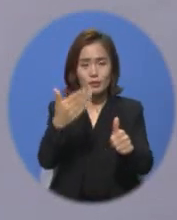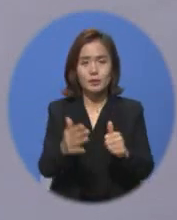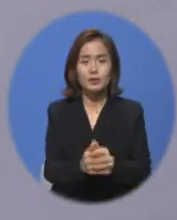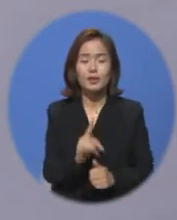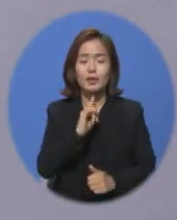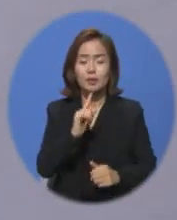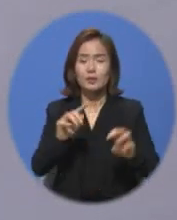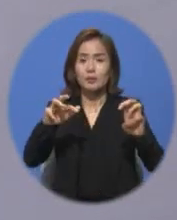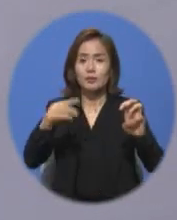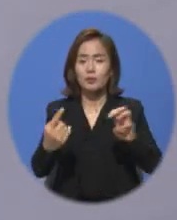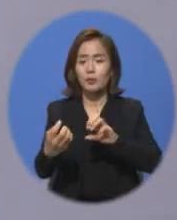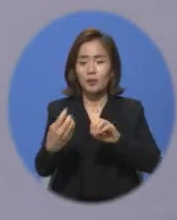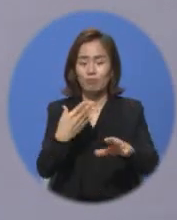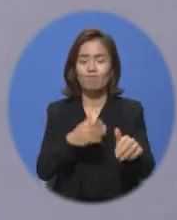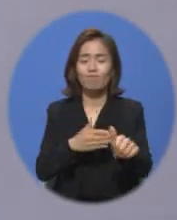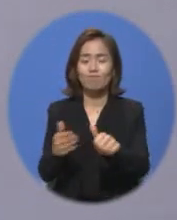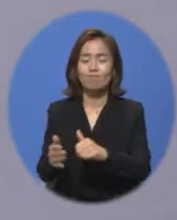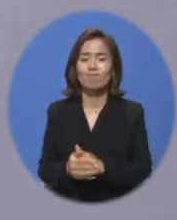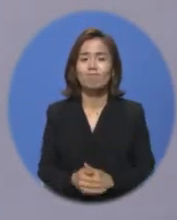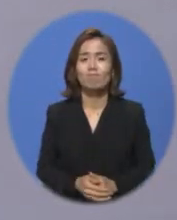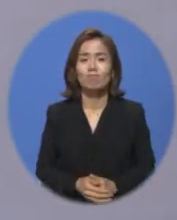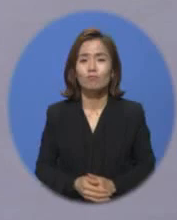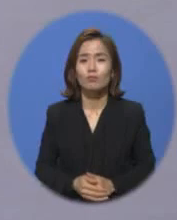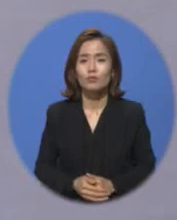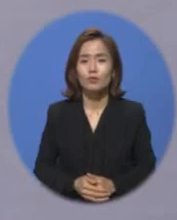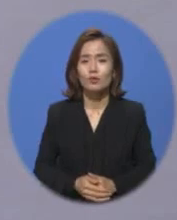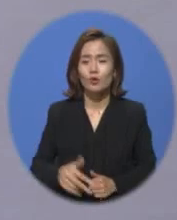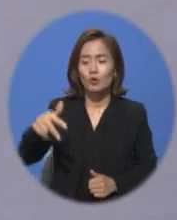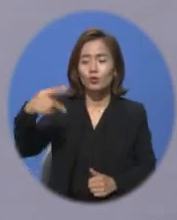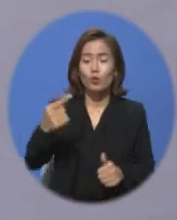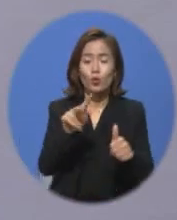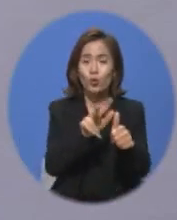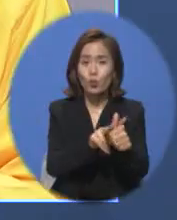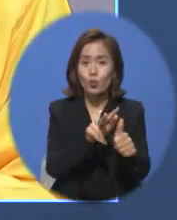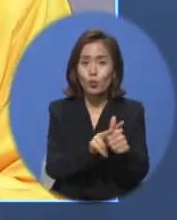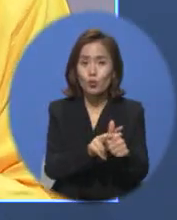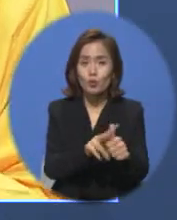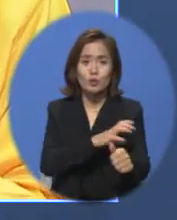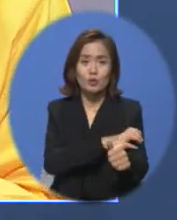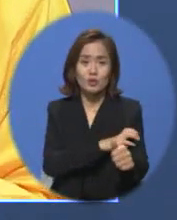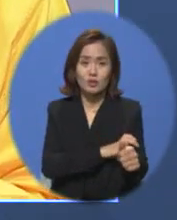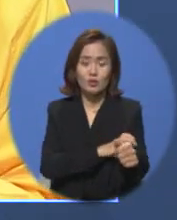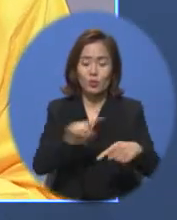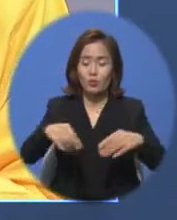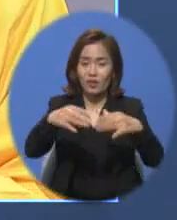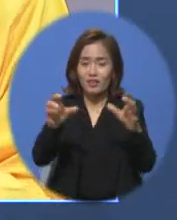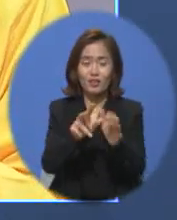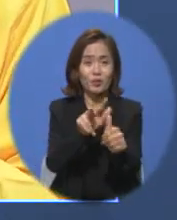1분30초입니다 . 제발. 조섭후보님,여당후보로서